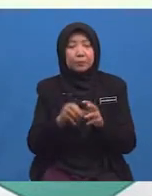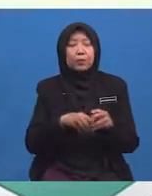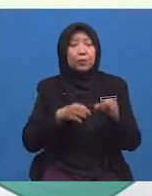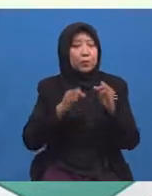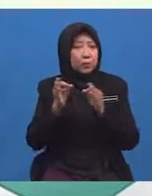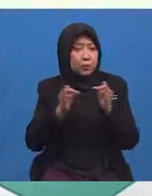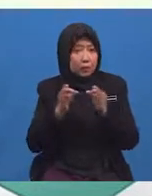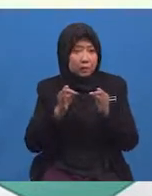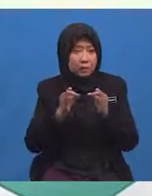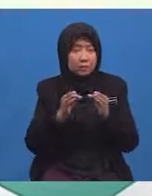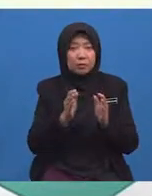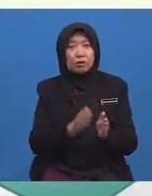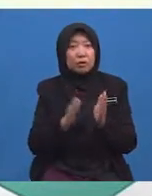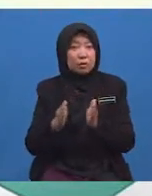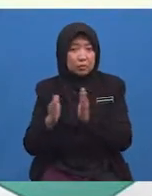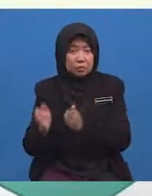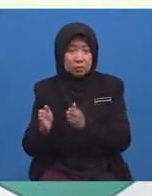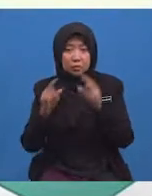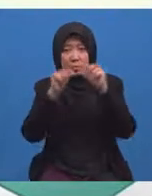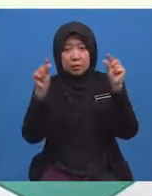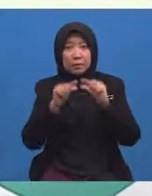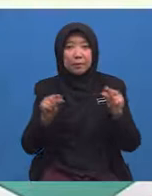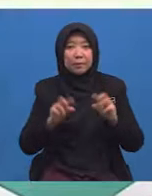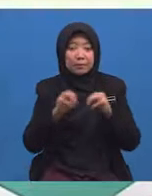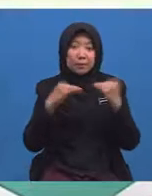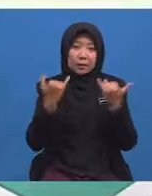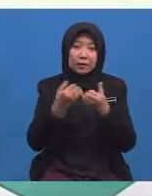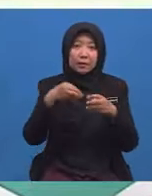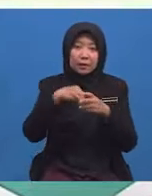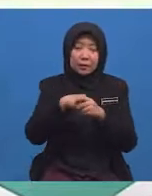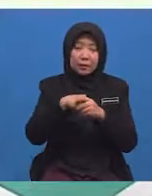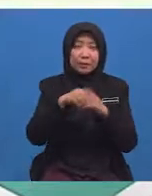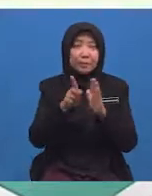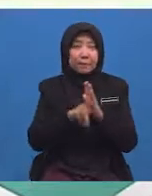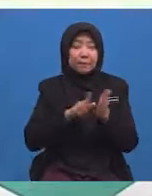menghuraikan susun lapis masyarakat dalam konteks pembangunan.